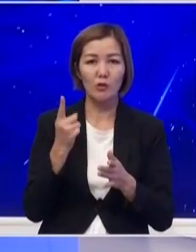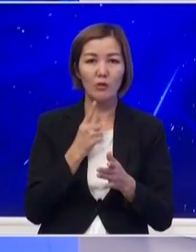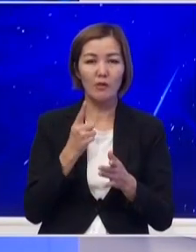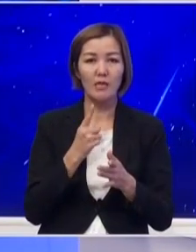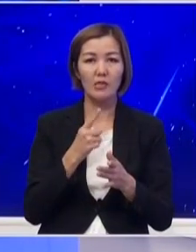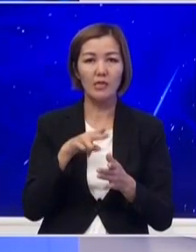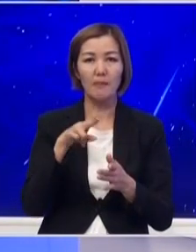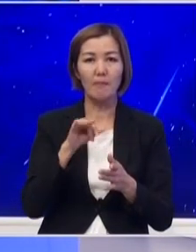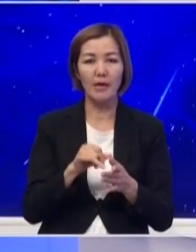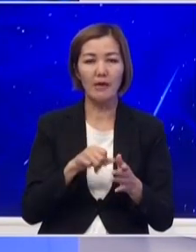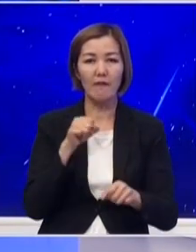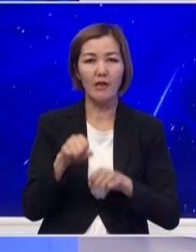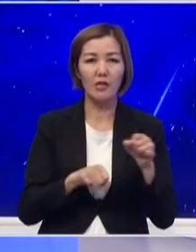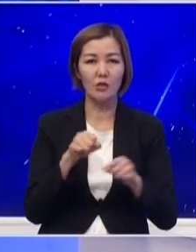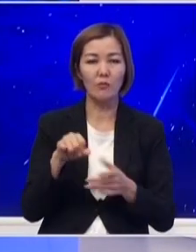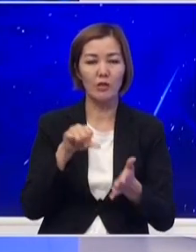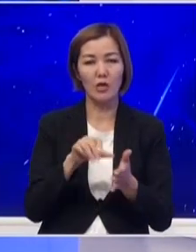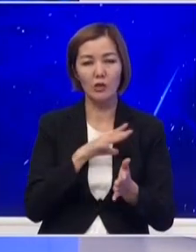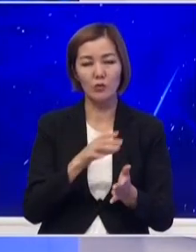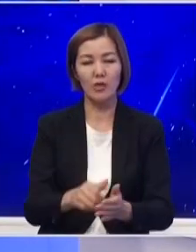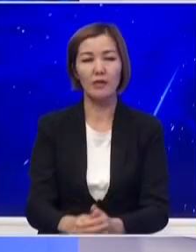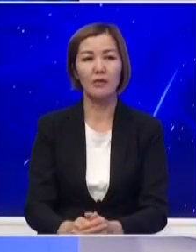спорт шеберлері және пара велошабандоздар қатысуда.